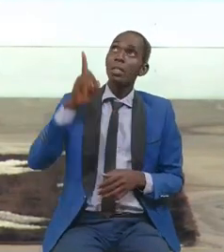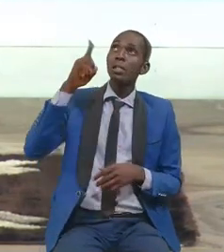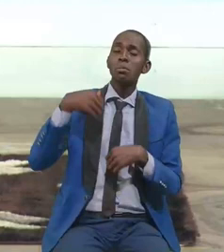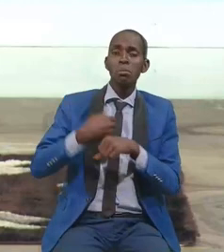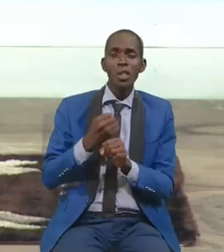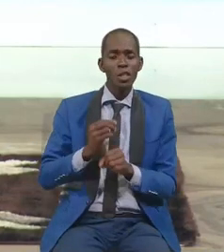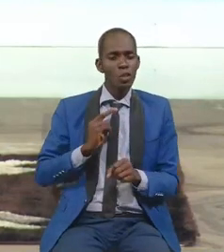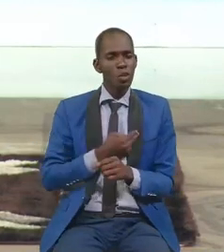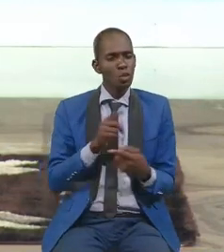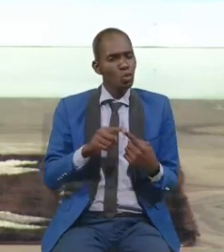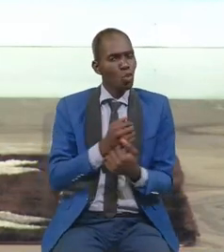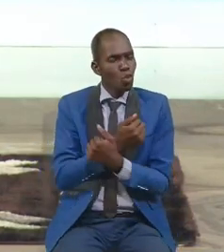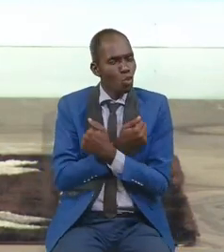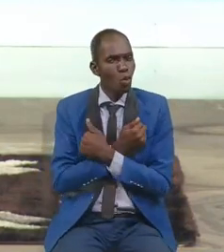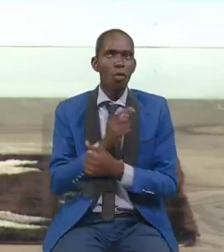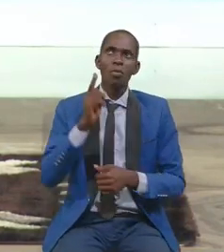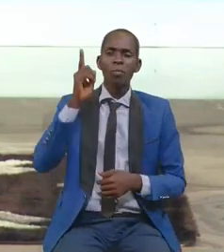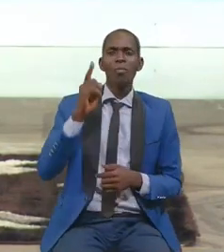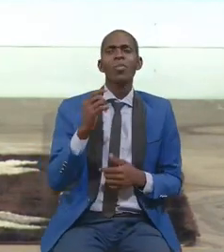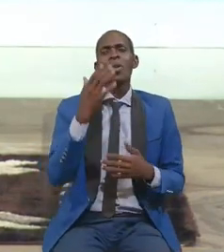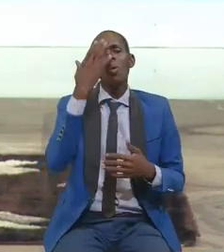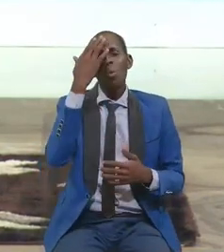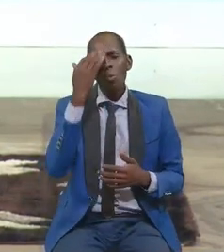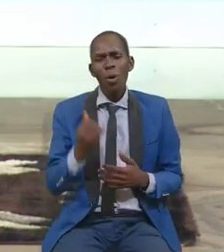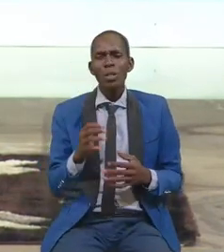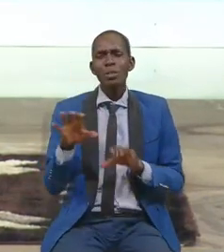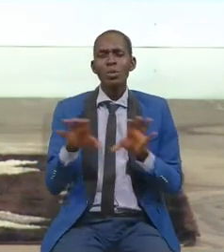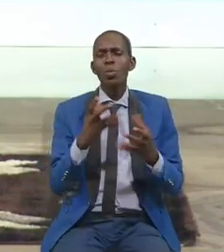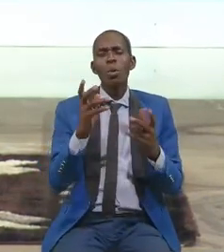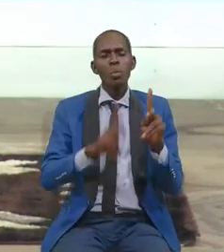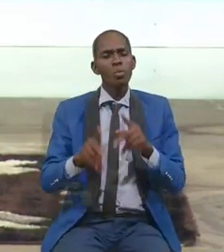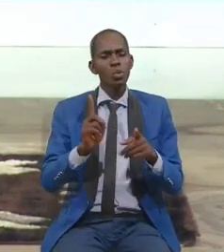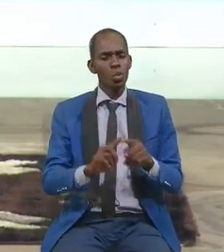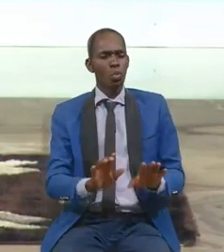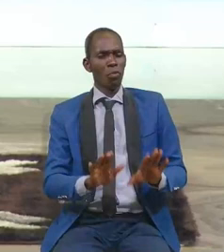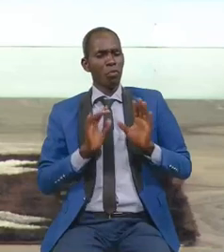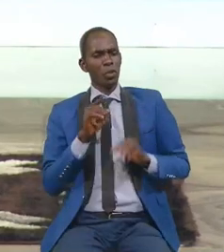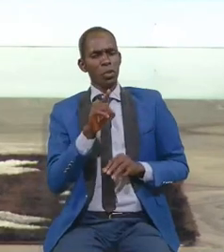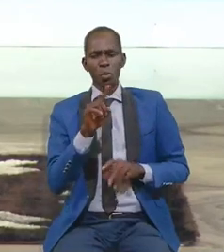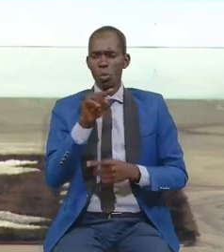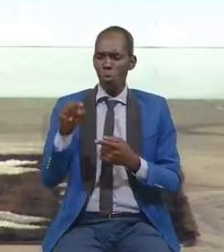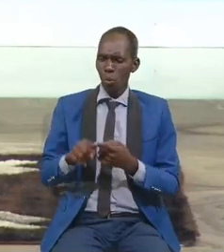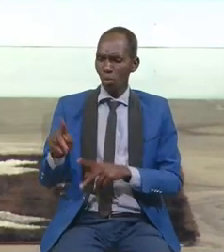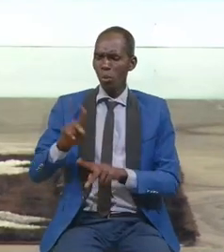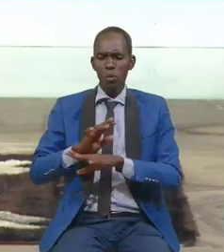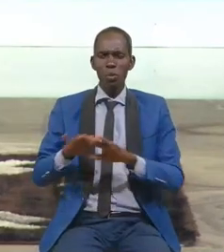manière. Pourquoi tu veux que les gens t'aiment, que les gens craignent, alors qu'ils ne craignent pas